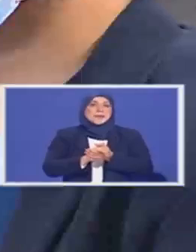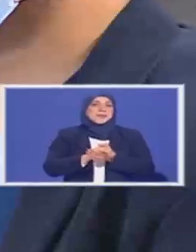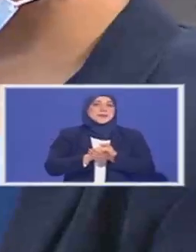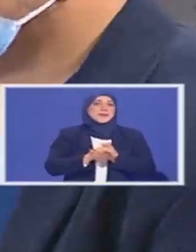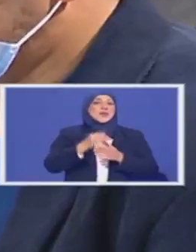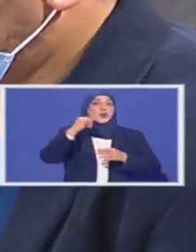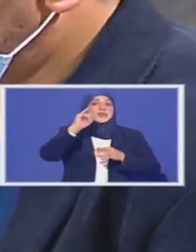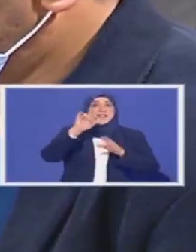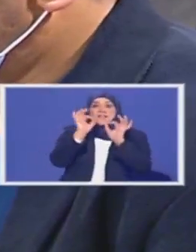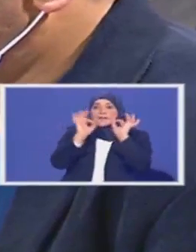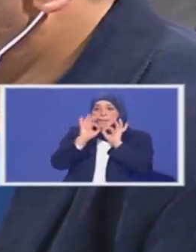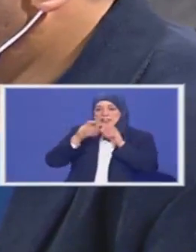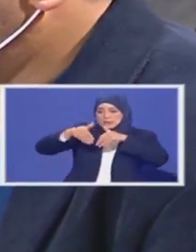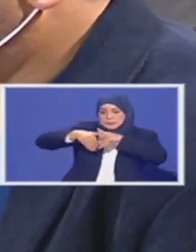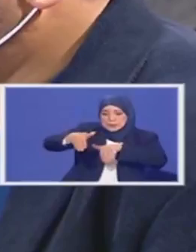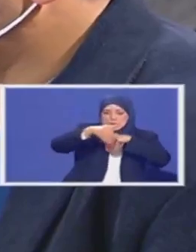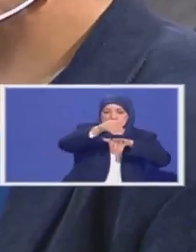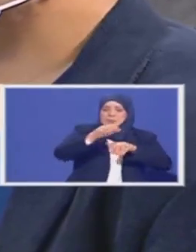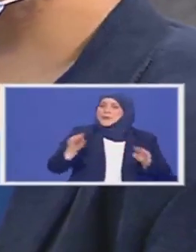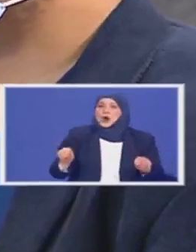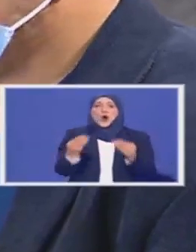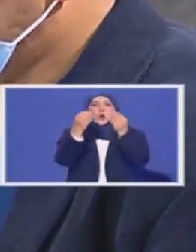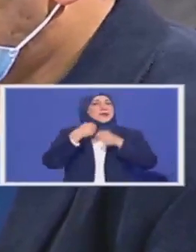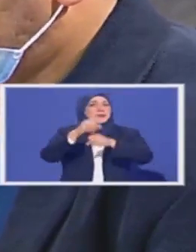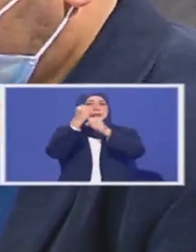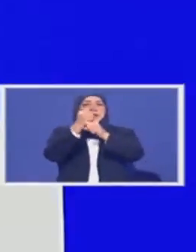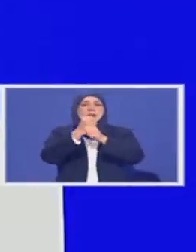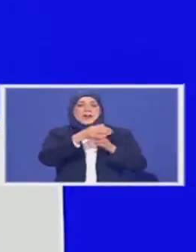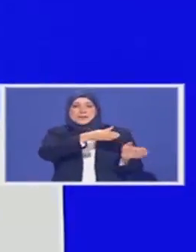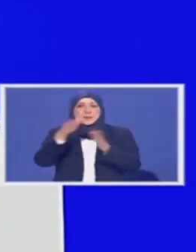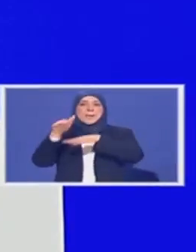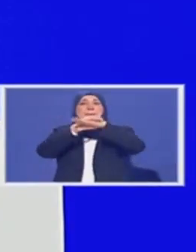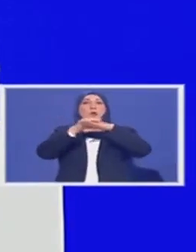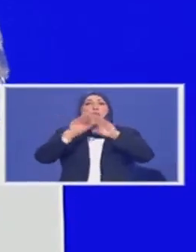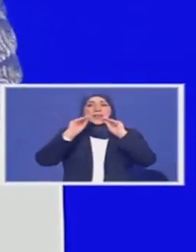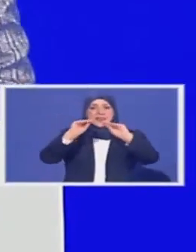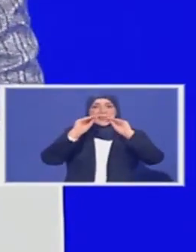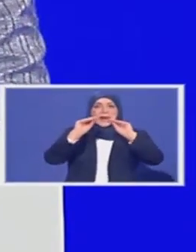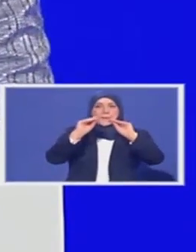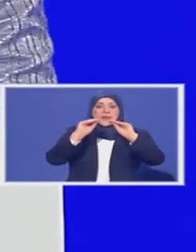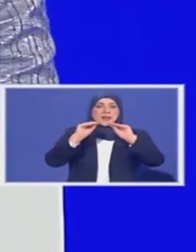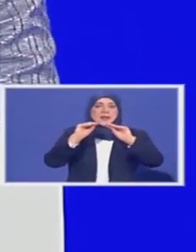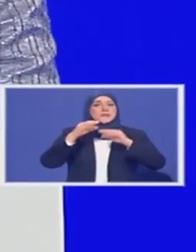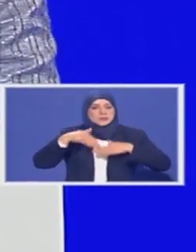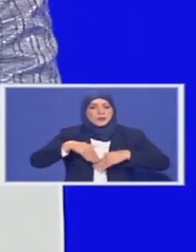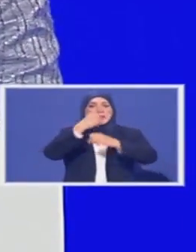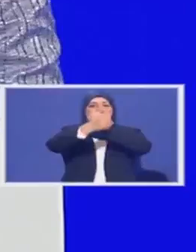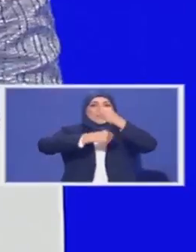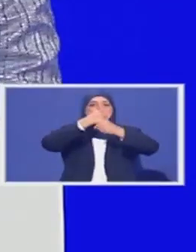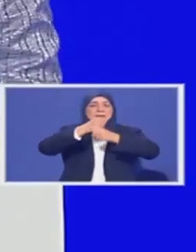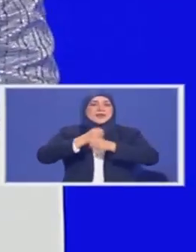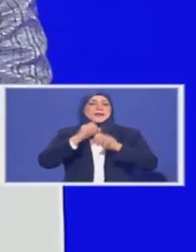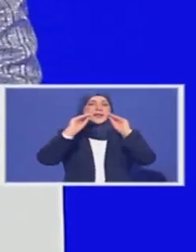توفرش التباعد الجسدي. وبالنسبة للتربية والتعليم الرزنامة معناها أنه استكمال السنة الدراسية والسنة